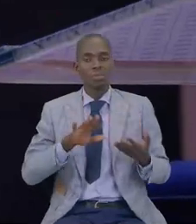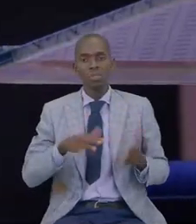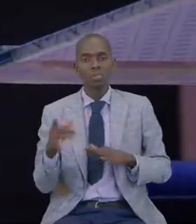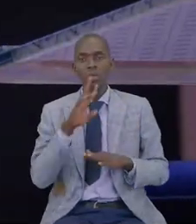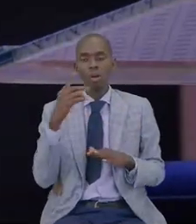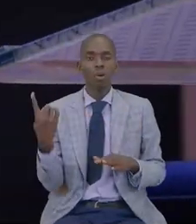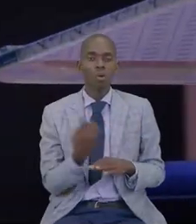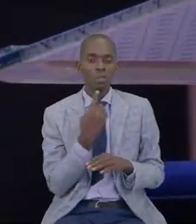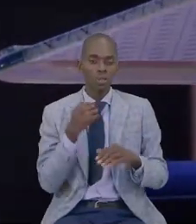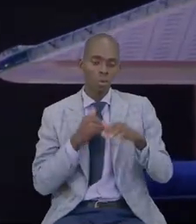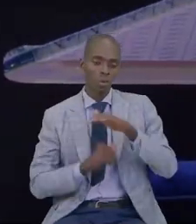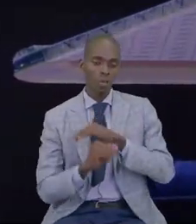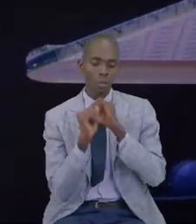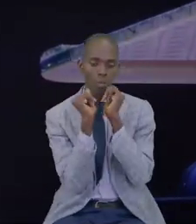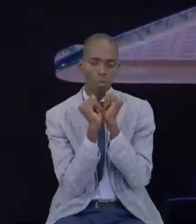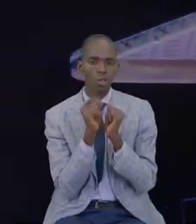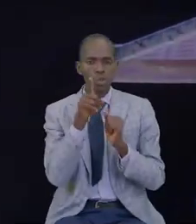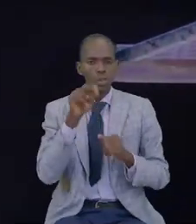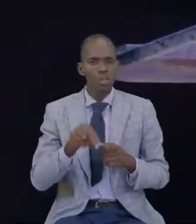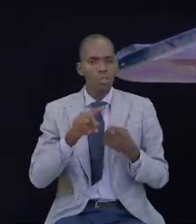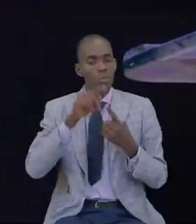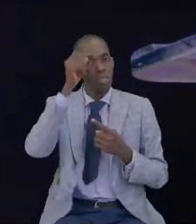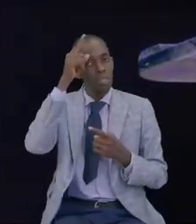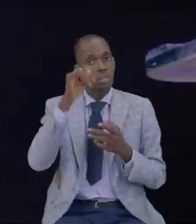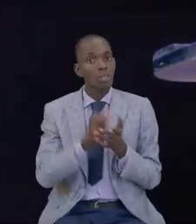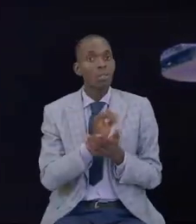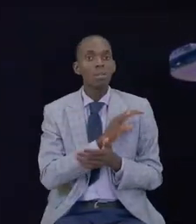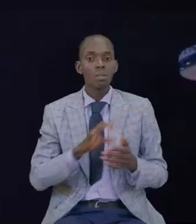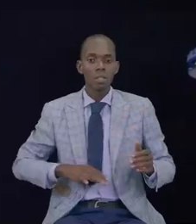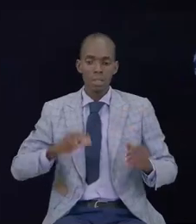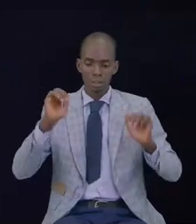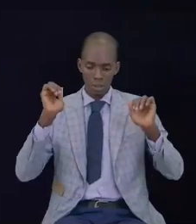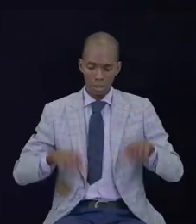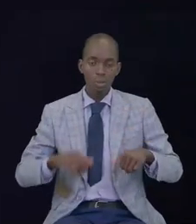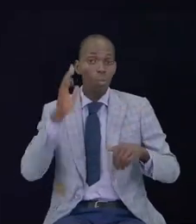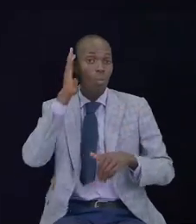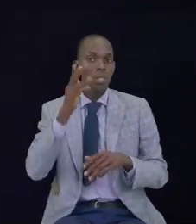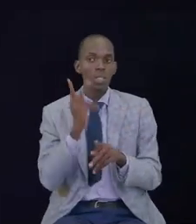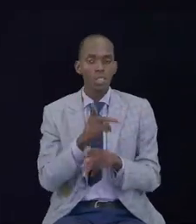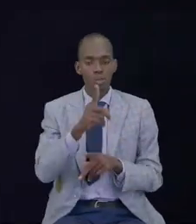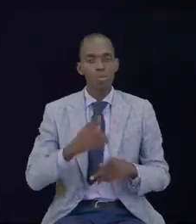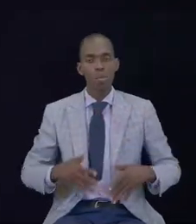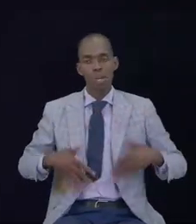assujettis, retenus, captifs. Mais quand tu sais que Christ peut te tenir vivant, Christ peut te maintenir vivant,